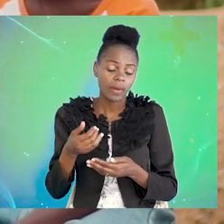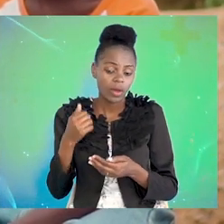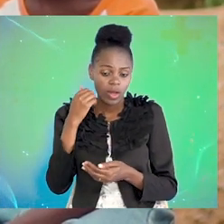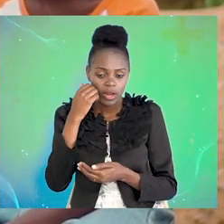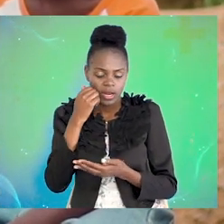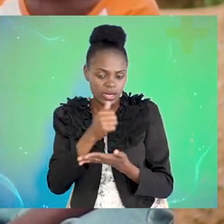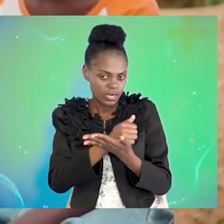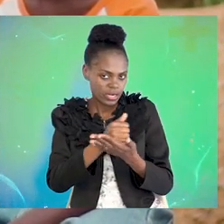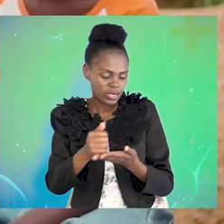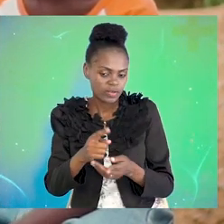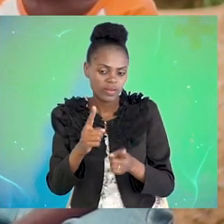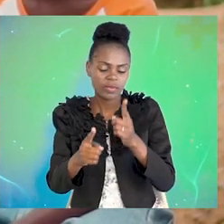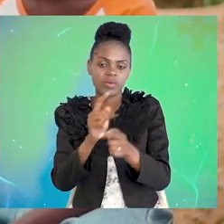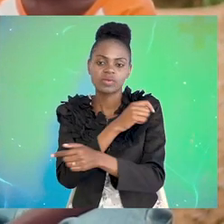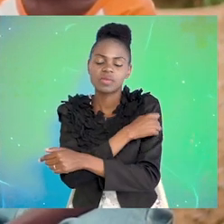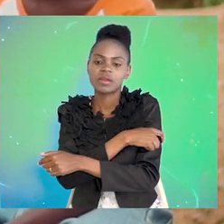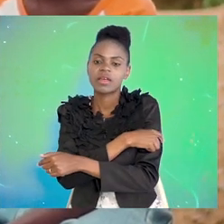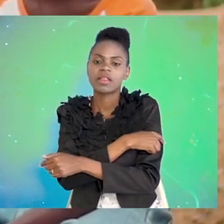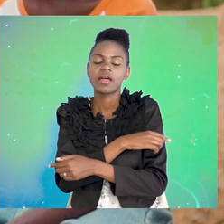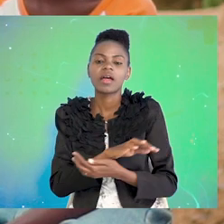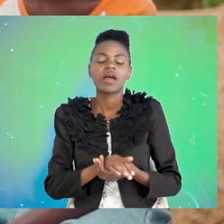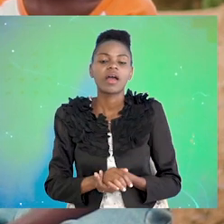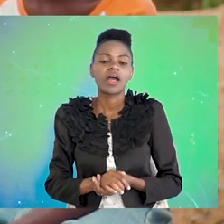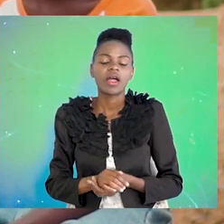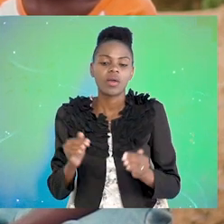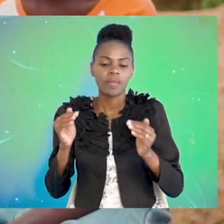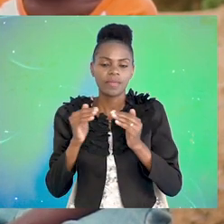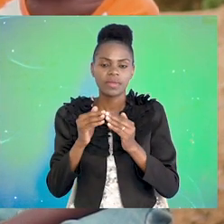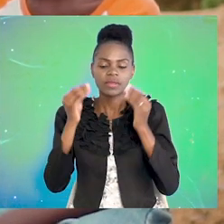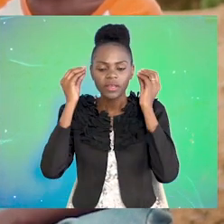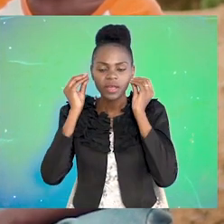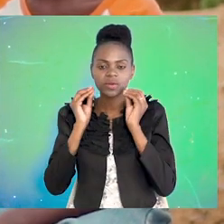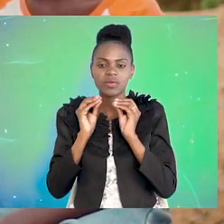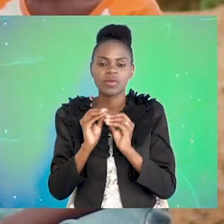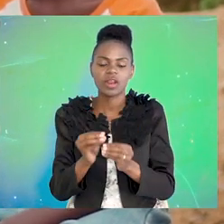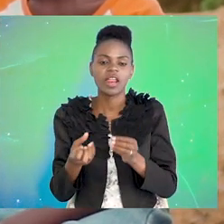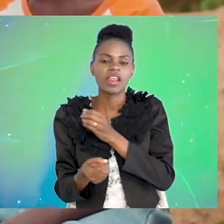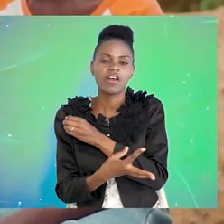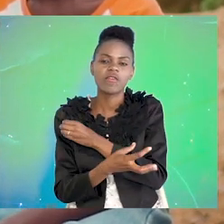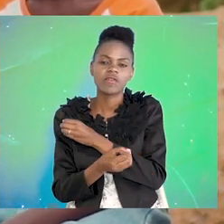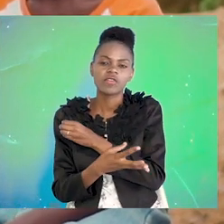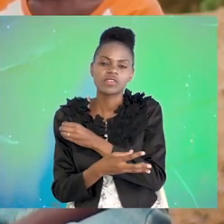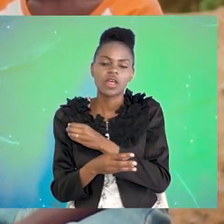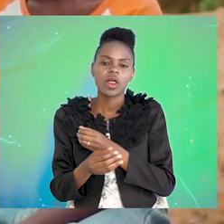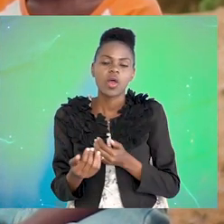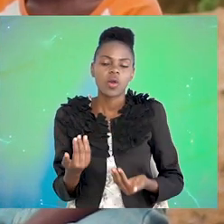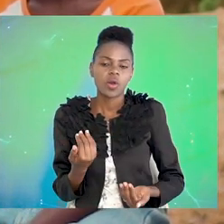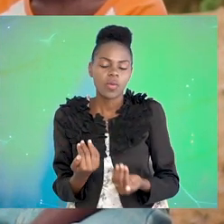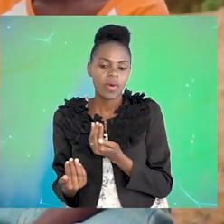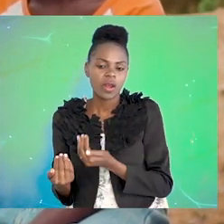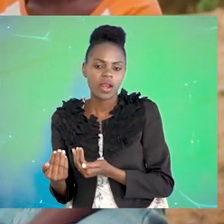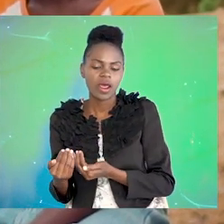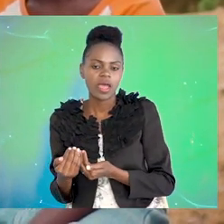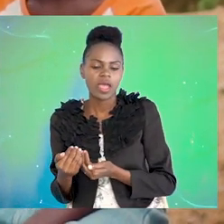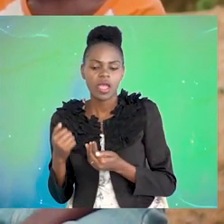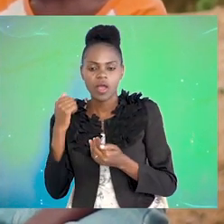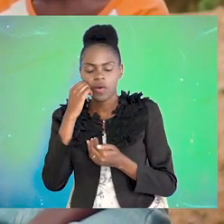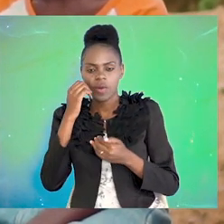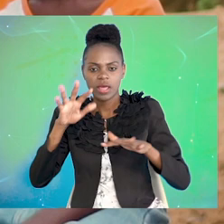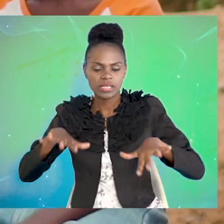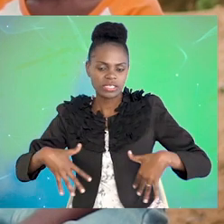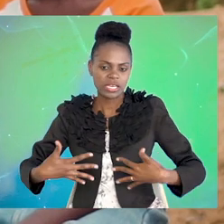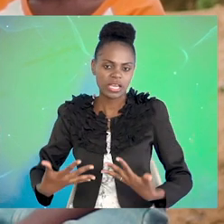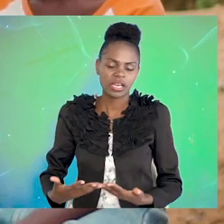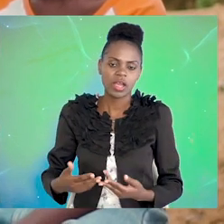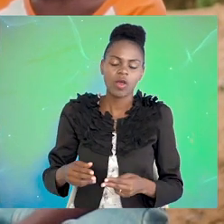tinafika kuchipatala tinakumanda adokotala amene ndithu titafotokozera ndi mmene mwanayo amamvera atamuyeza ndimene amati